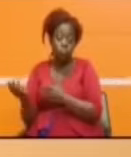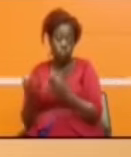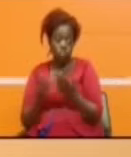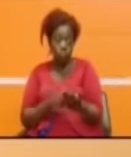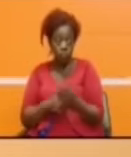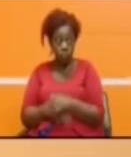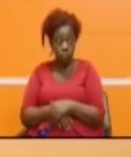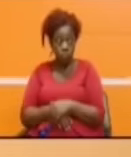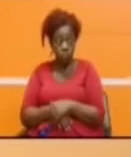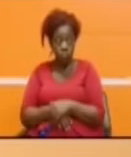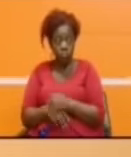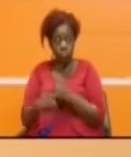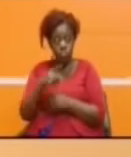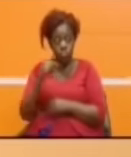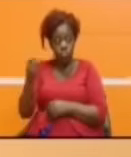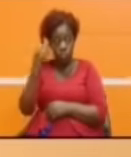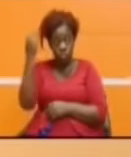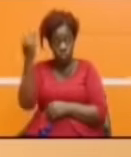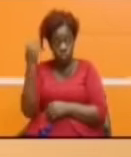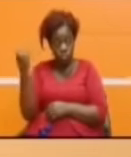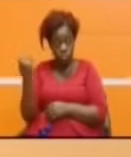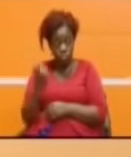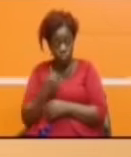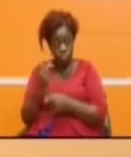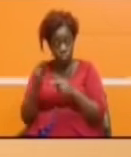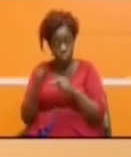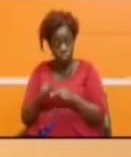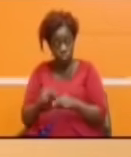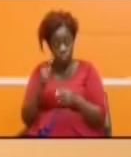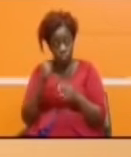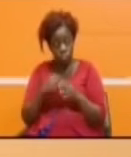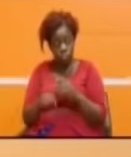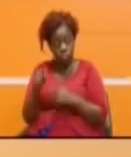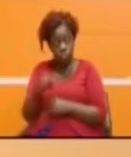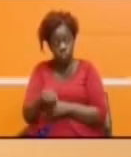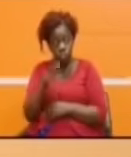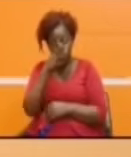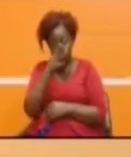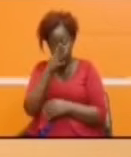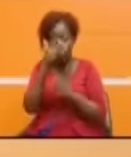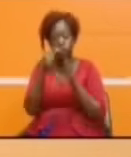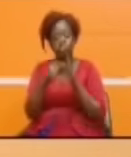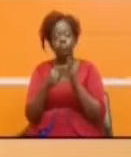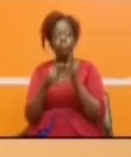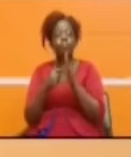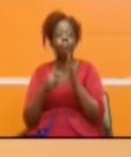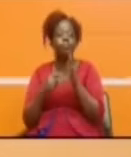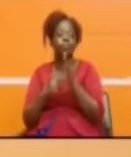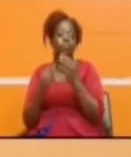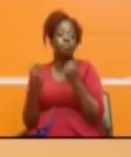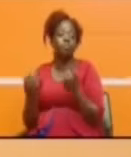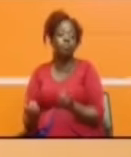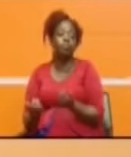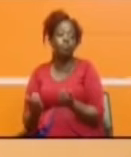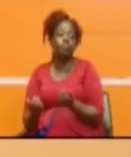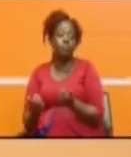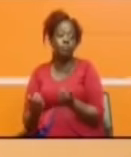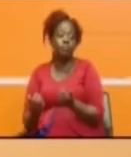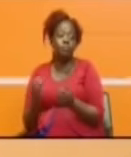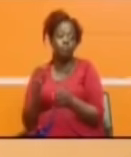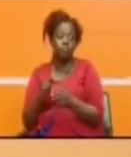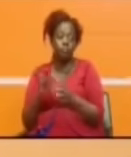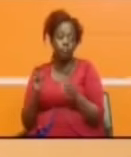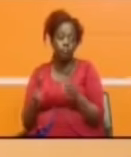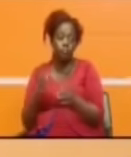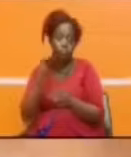abireete basitwale ku kkooti, kkooti etuule egambe obadde olimba bw'oti ne bw'oti, kaakati ono tumuggyeyo